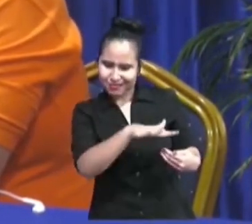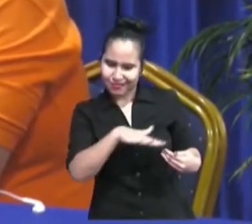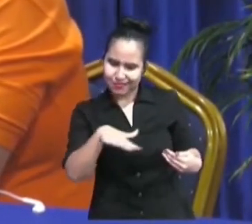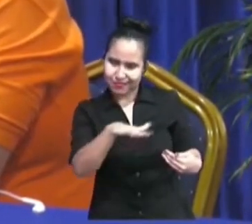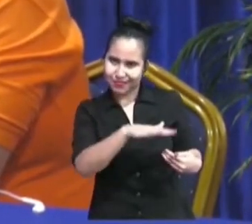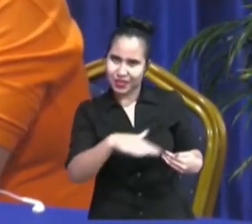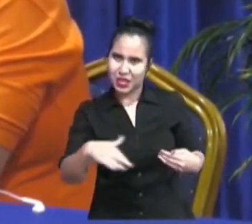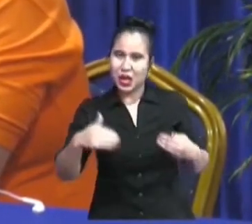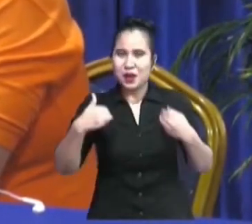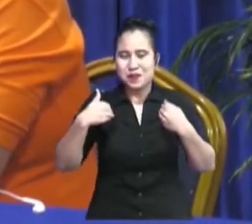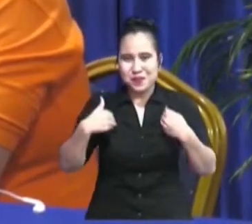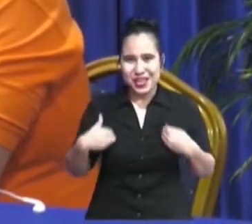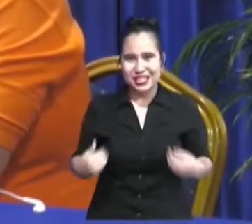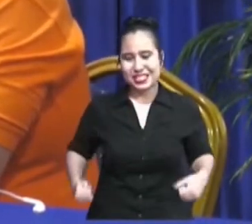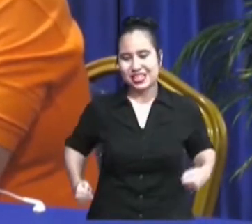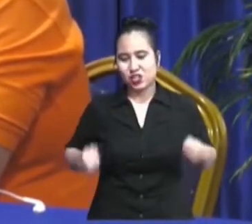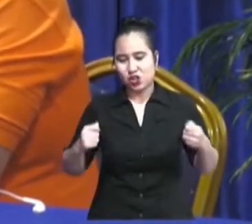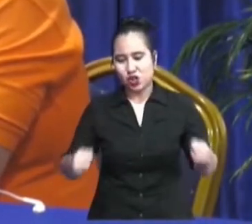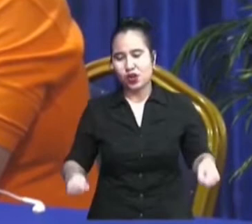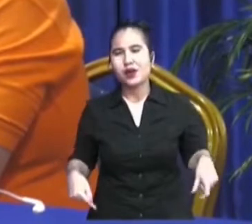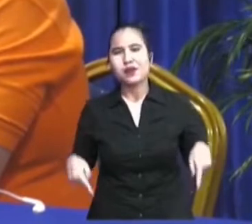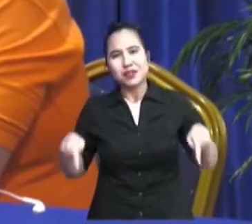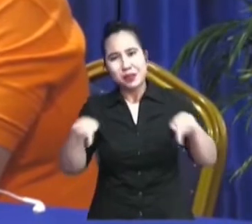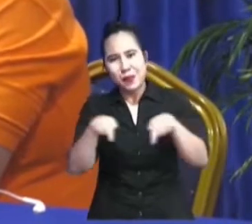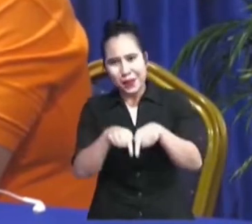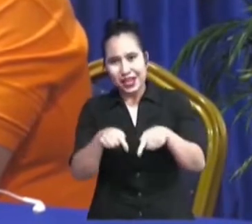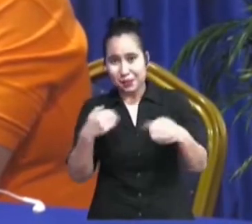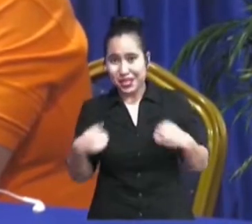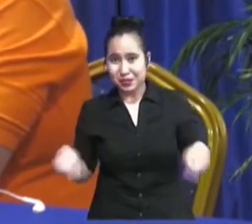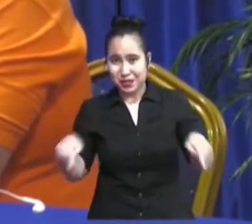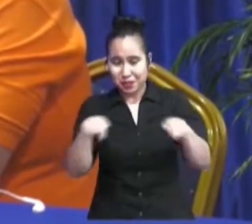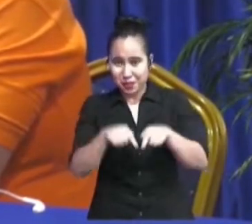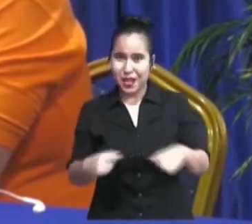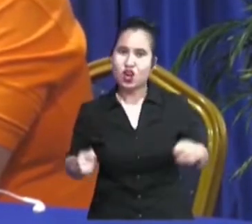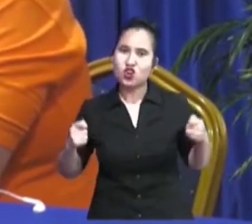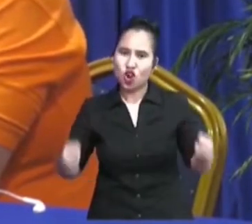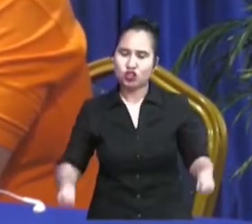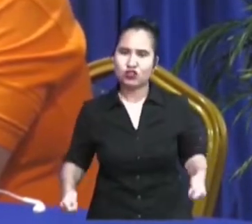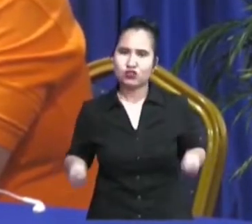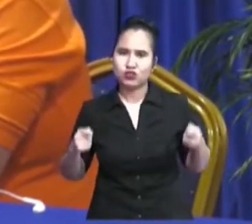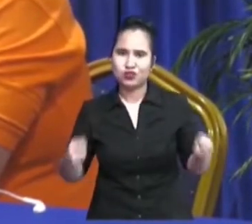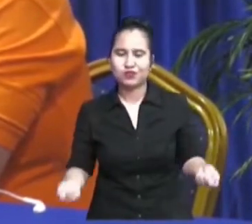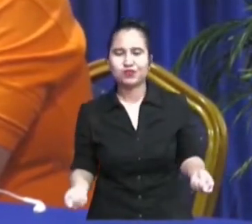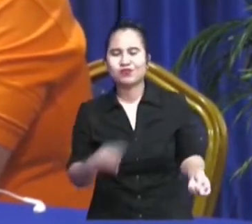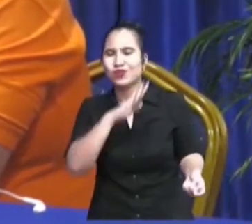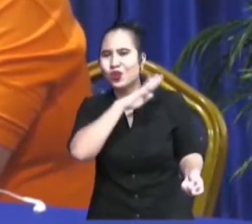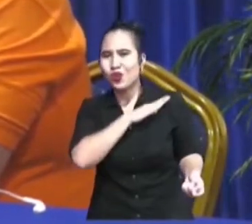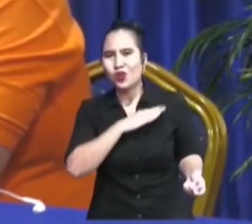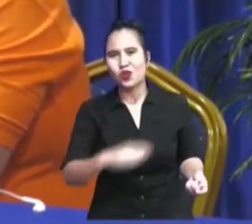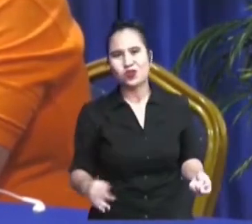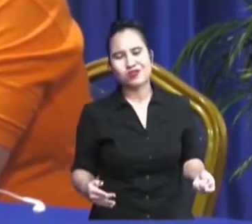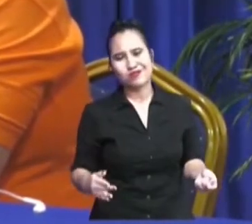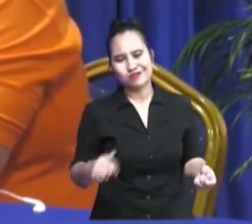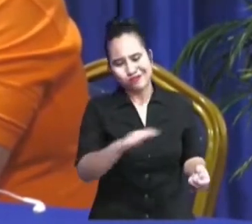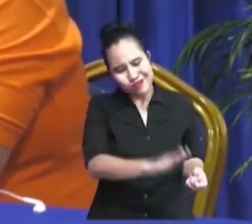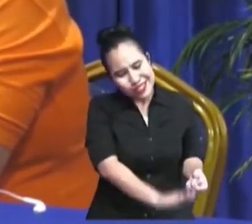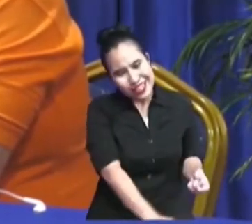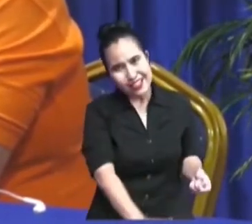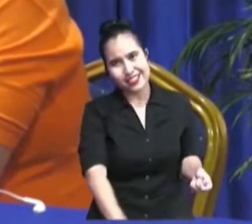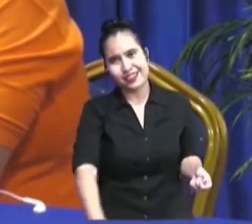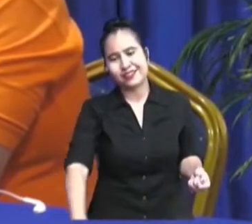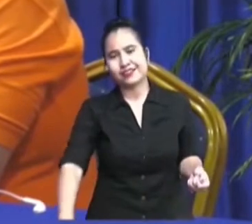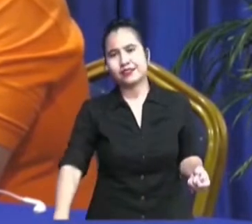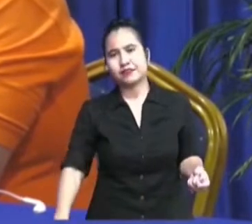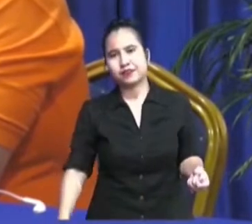er mensen waren in een rolstoel, andere mensen waren moeilijk ter been, er waren hele kleine kinderen erbij, etc. Is er toen